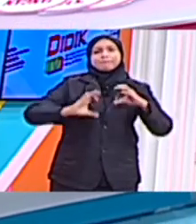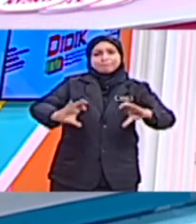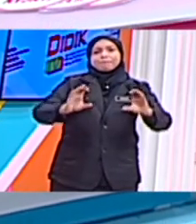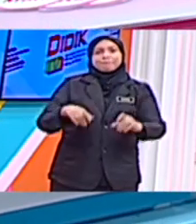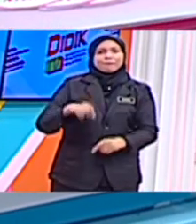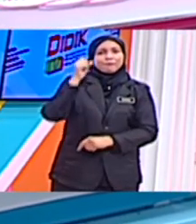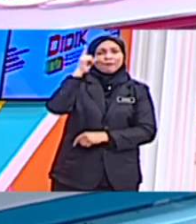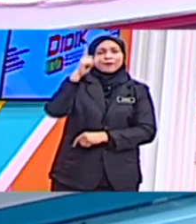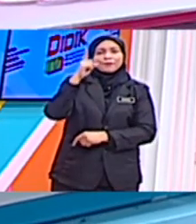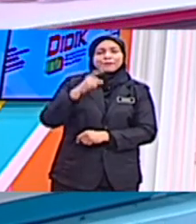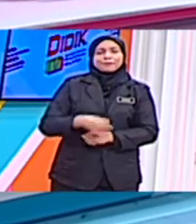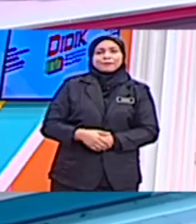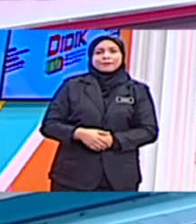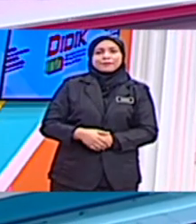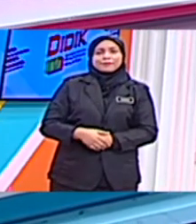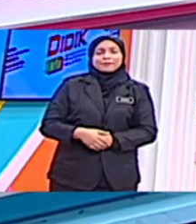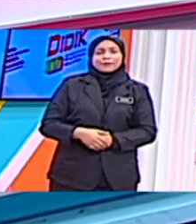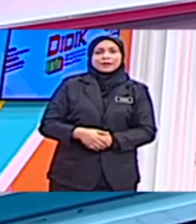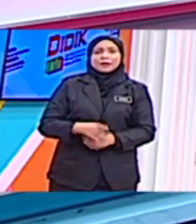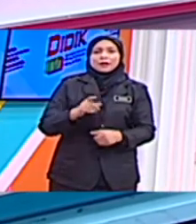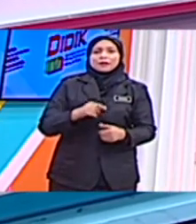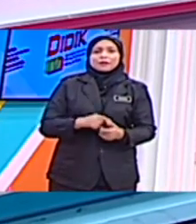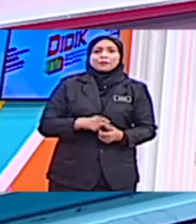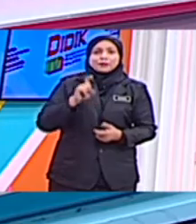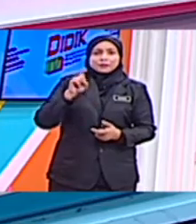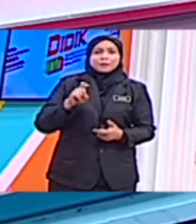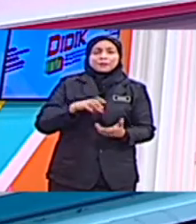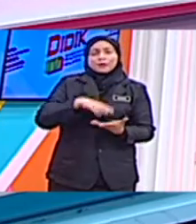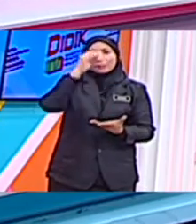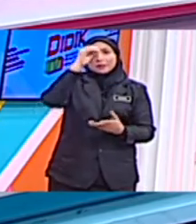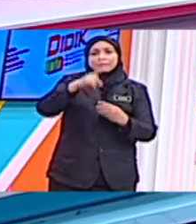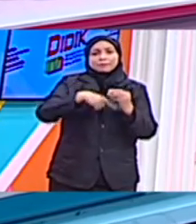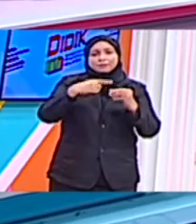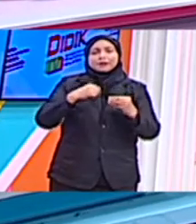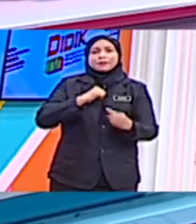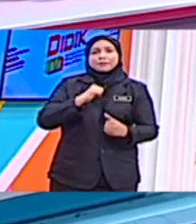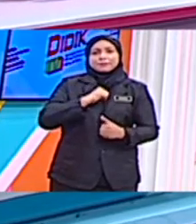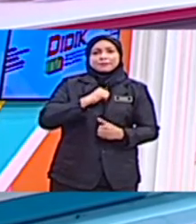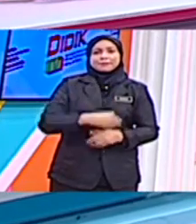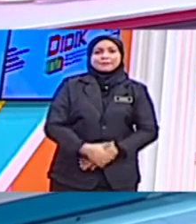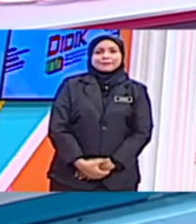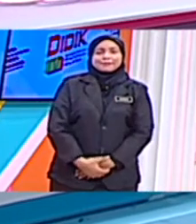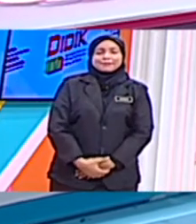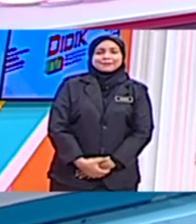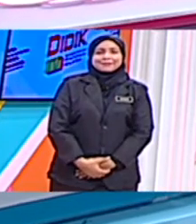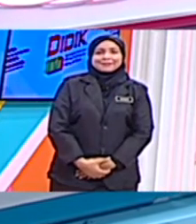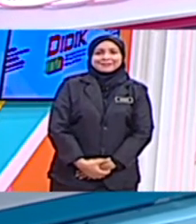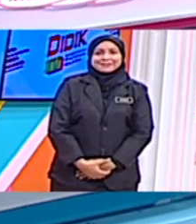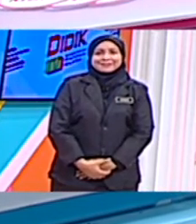Kan sesuatu pengajaran yang berkaitan dengan diri sendiri. Perempuan tak adalah benda ni kan. Okey, saya dah